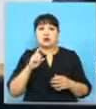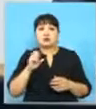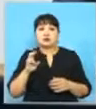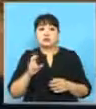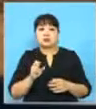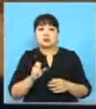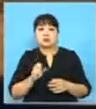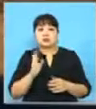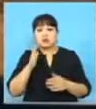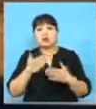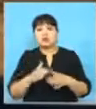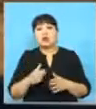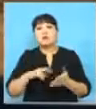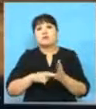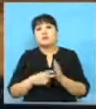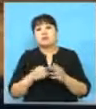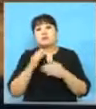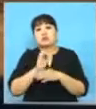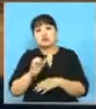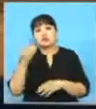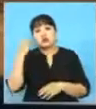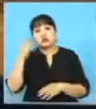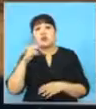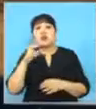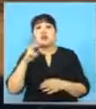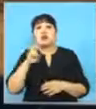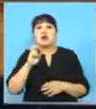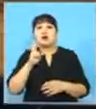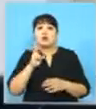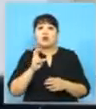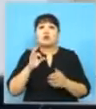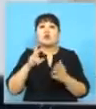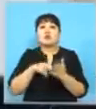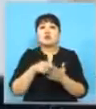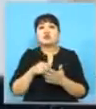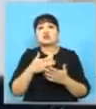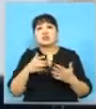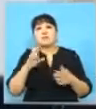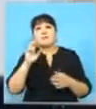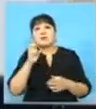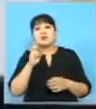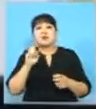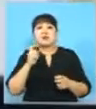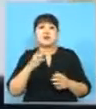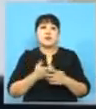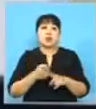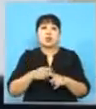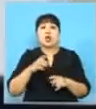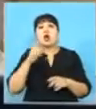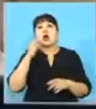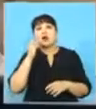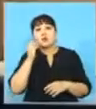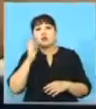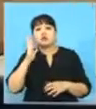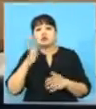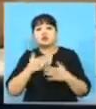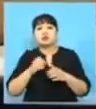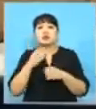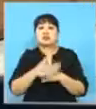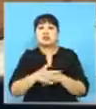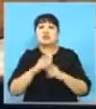производство. Также планируется поставлять в Актобе лакокрасочные изделия и бытовую химию. Кроме того, алматинские бизнесмены рассчитывают открыть